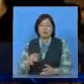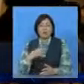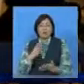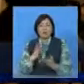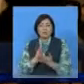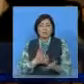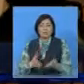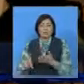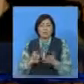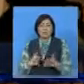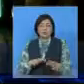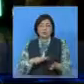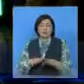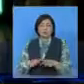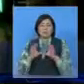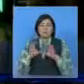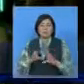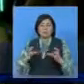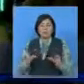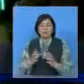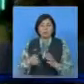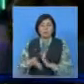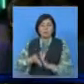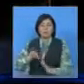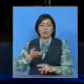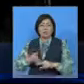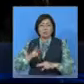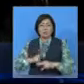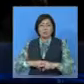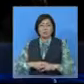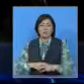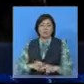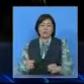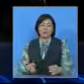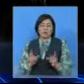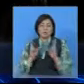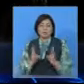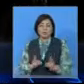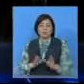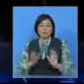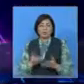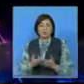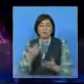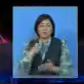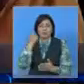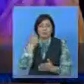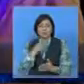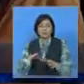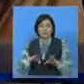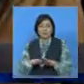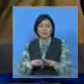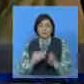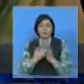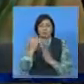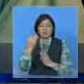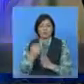тас жолдарда қозғалыс ережесін қатаң сақтауға үндеді. Десе де өңірде жол көлік оқиғасы былтырғы жылмен салыстырғанда көбейген. Тіпті жол